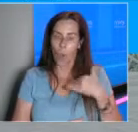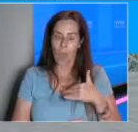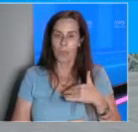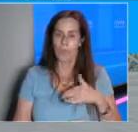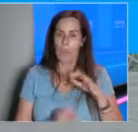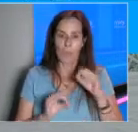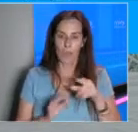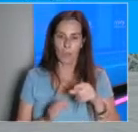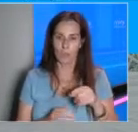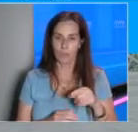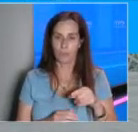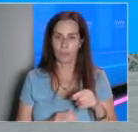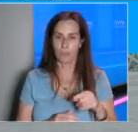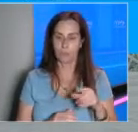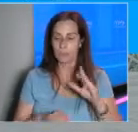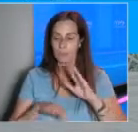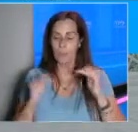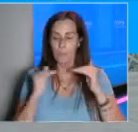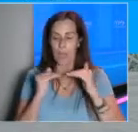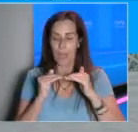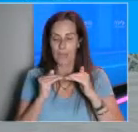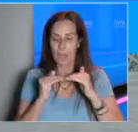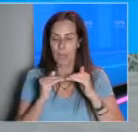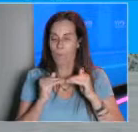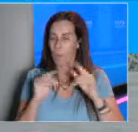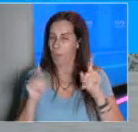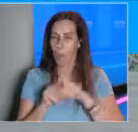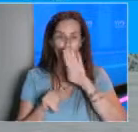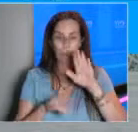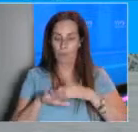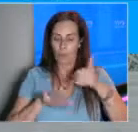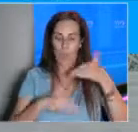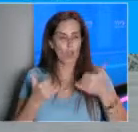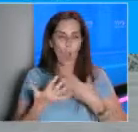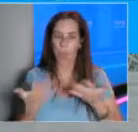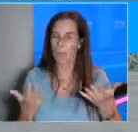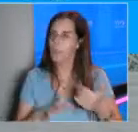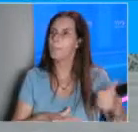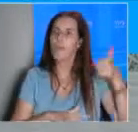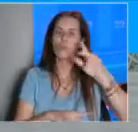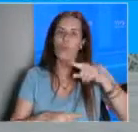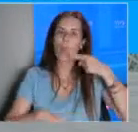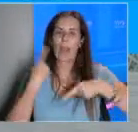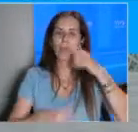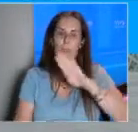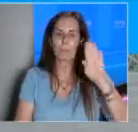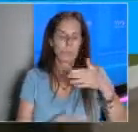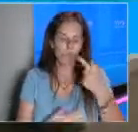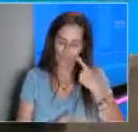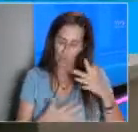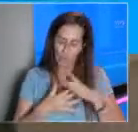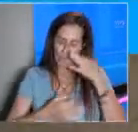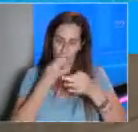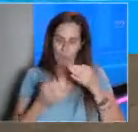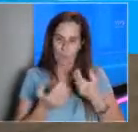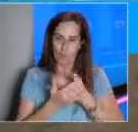בסקרים ממש בהתאמה לראשות הממשלה, שווה לנתניהו. היום אין את אותו מנהיג ששווה לנתניהו, ראינו את זה בסקר של